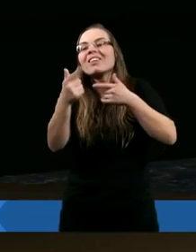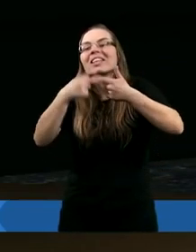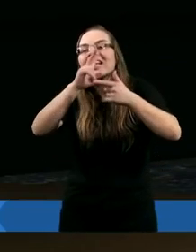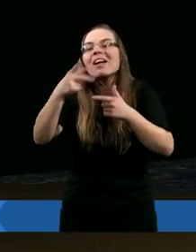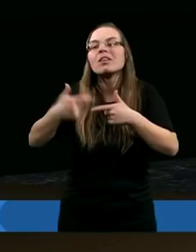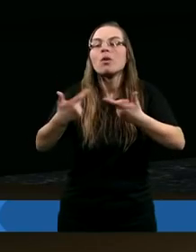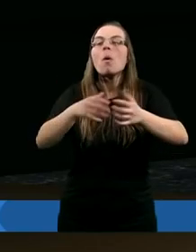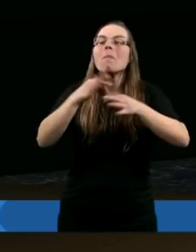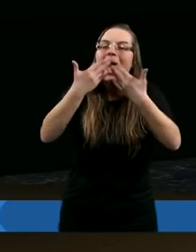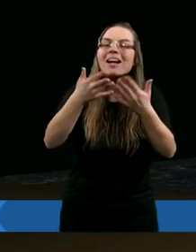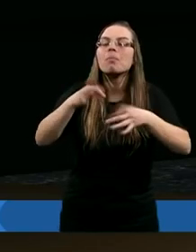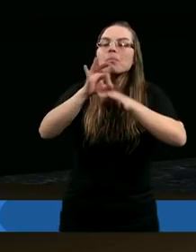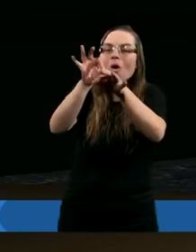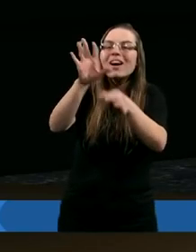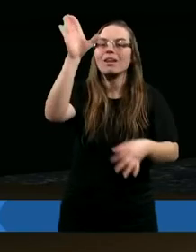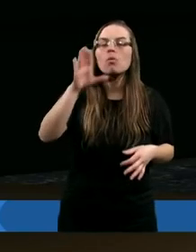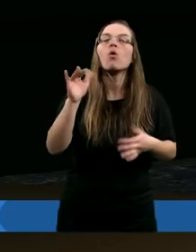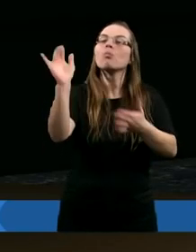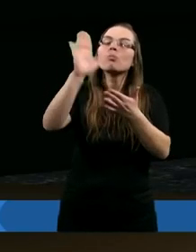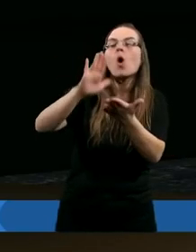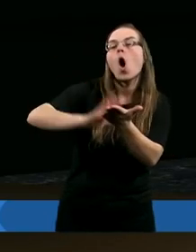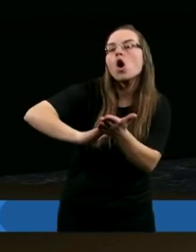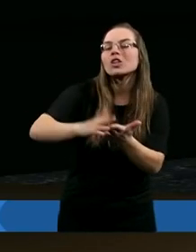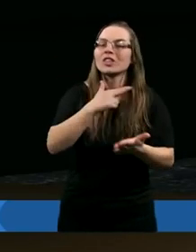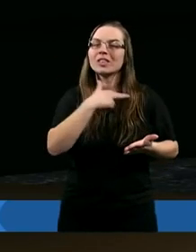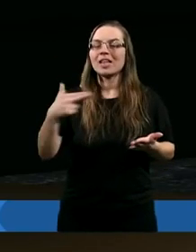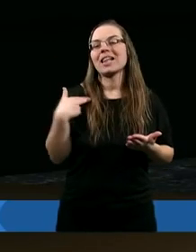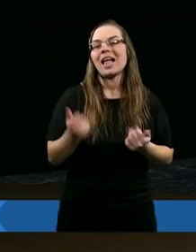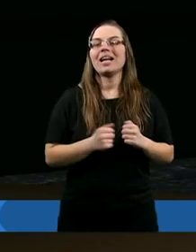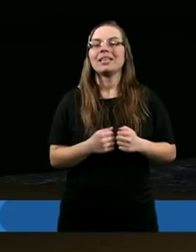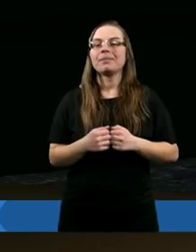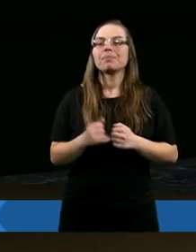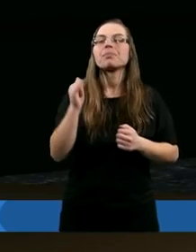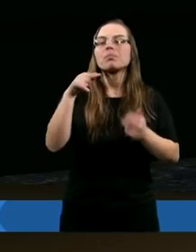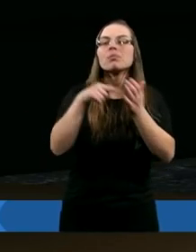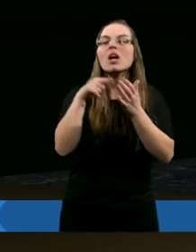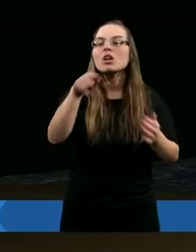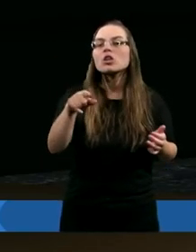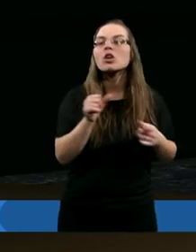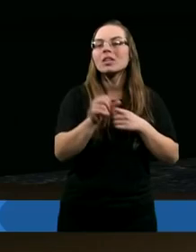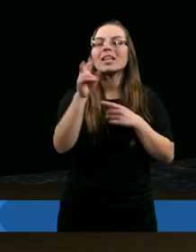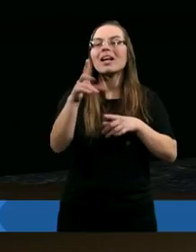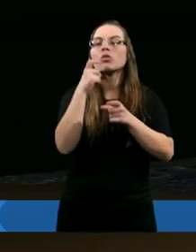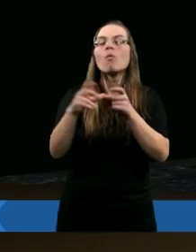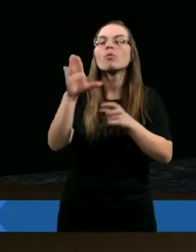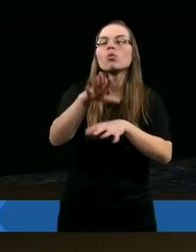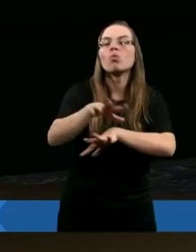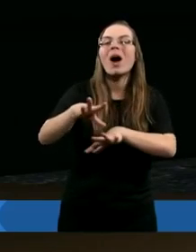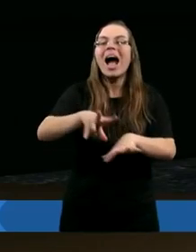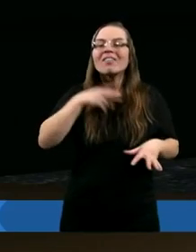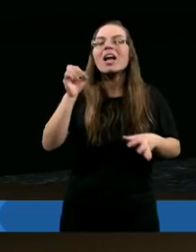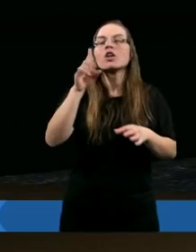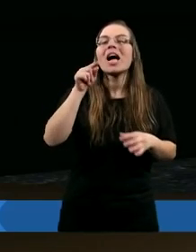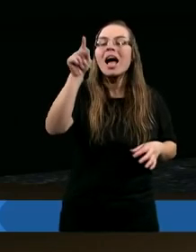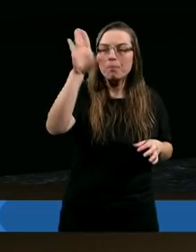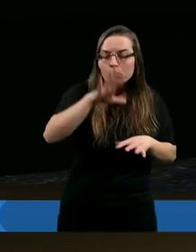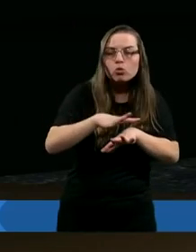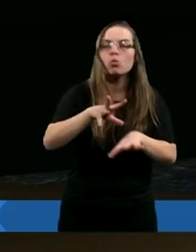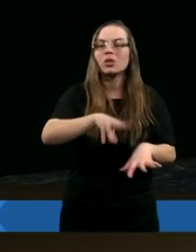Prawda? No i wtedy właśnie Chrystus nas oczyszcza od grzechu. I taka jest oła Ducha Świętego, że On